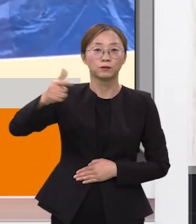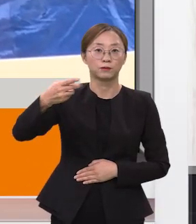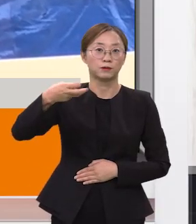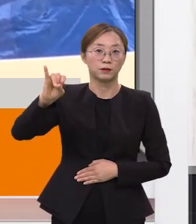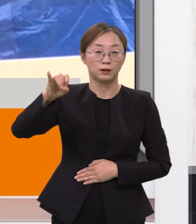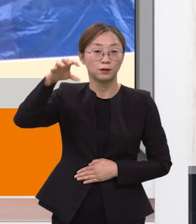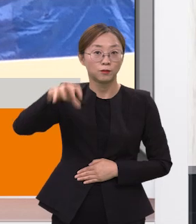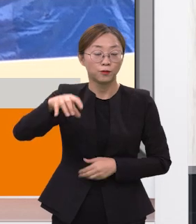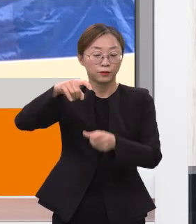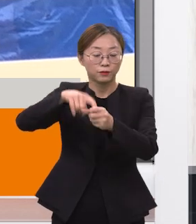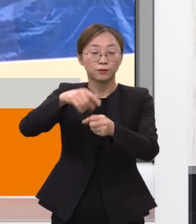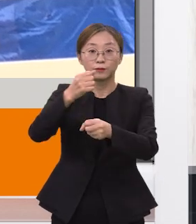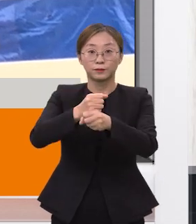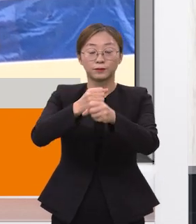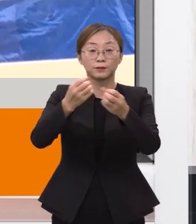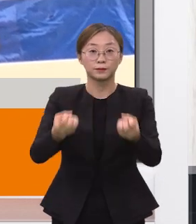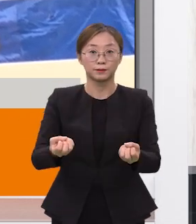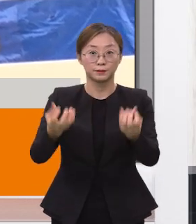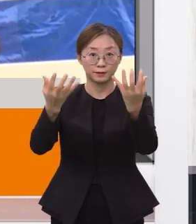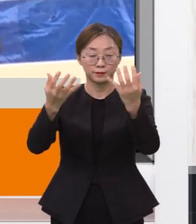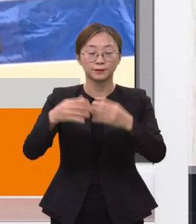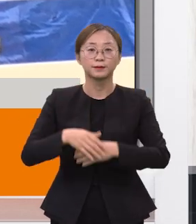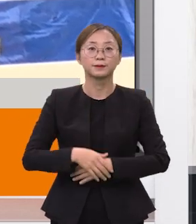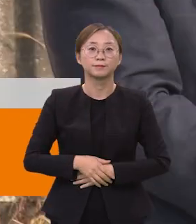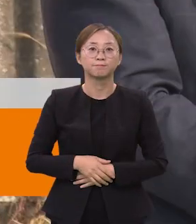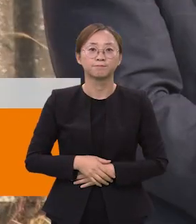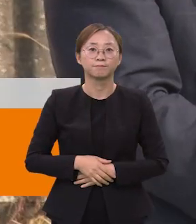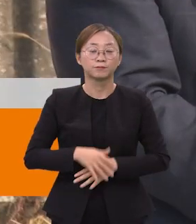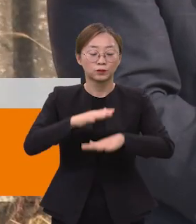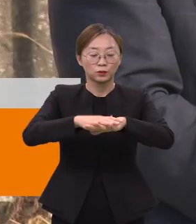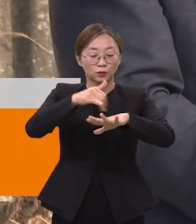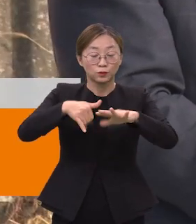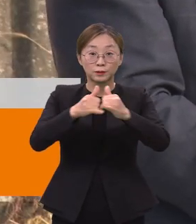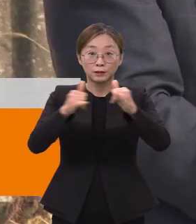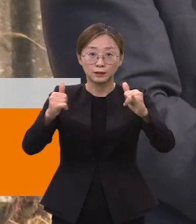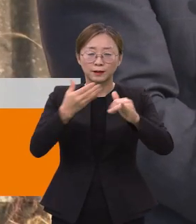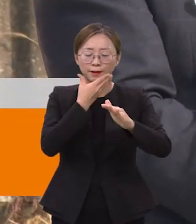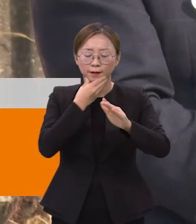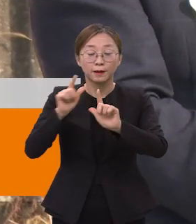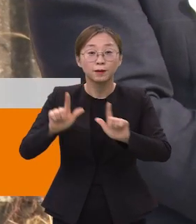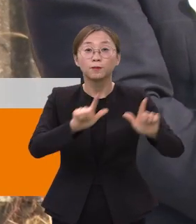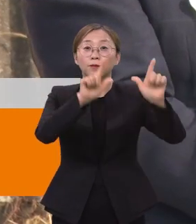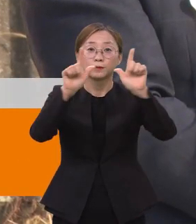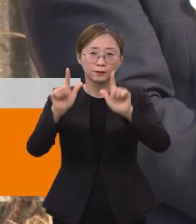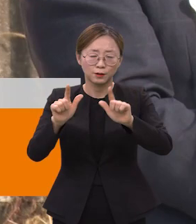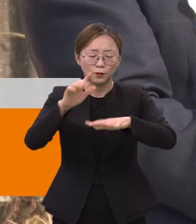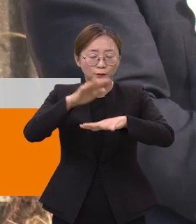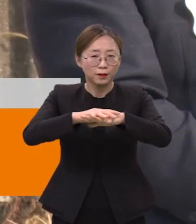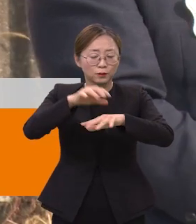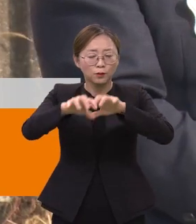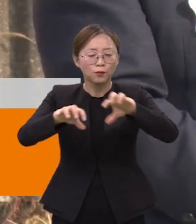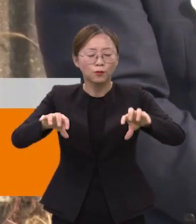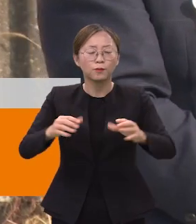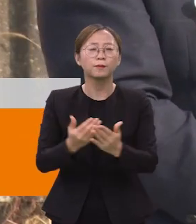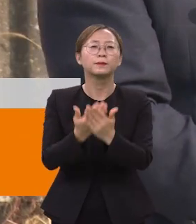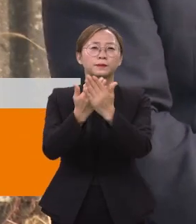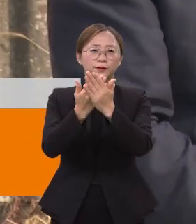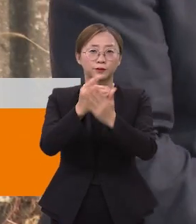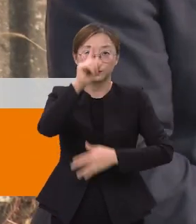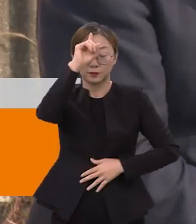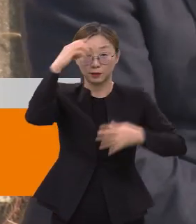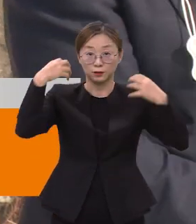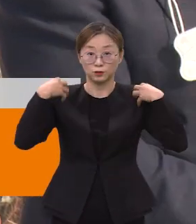목천리 떡매치기 축제가 개최됐습니다. 농어업인의 삶의 질 향상 및 농어촌 지역개발 촉진을